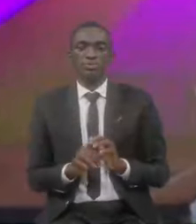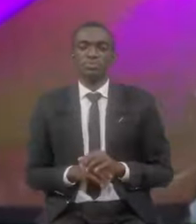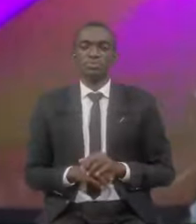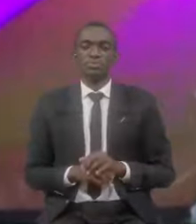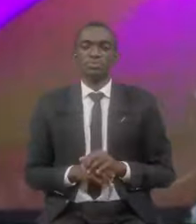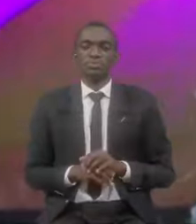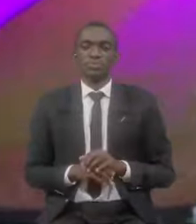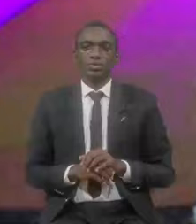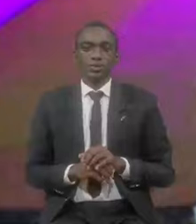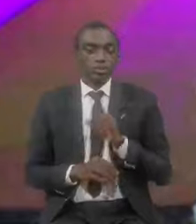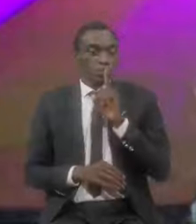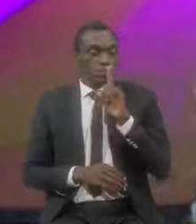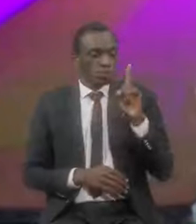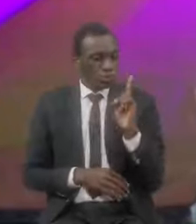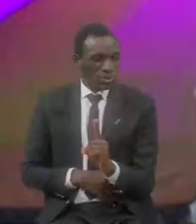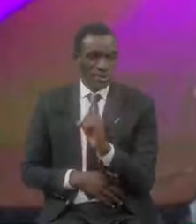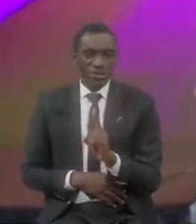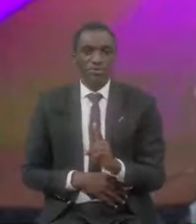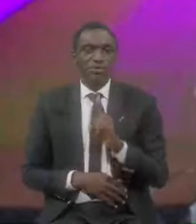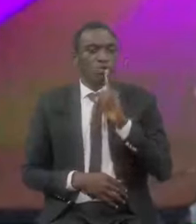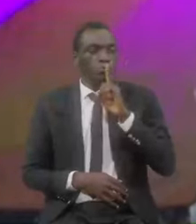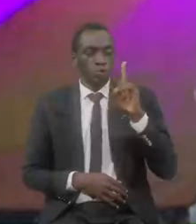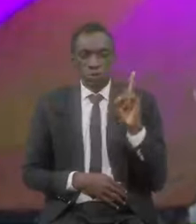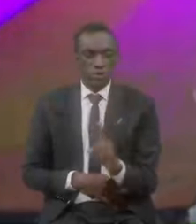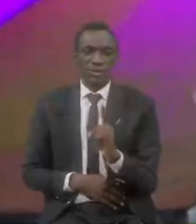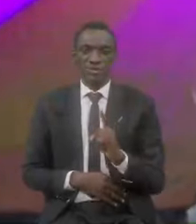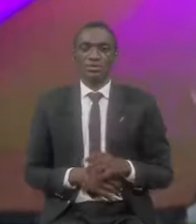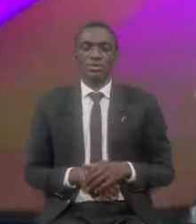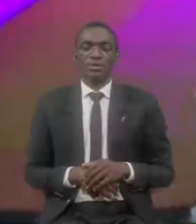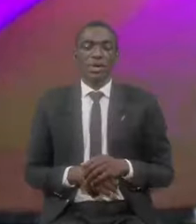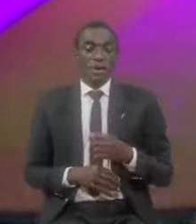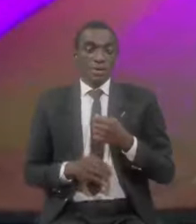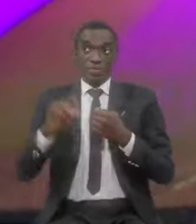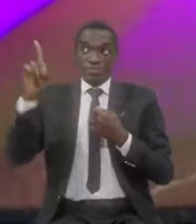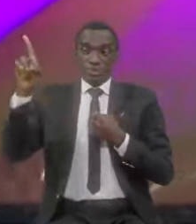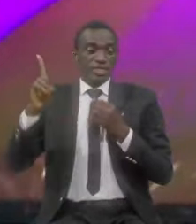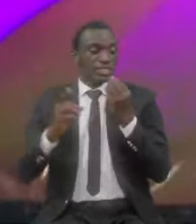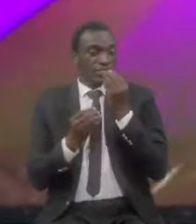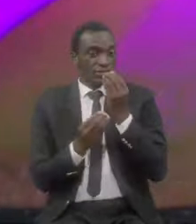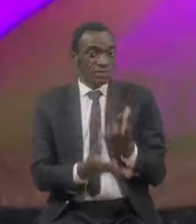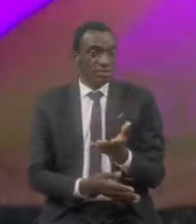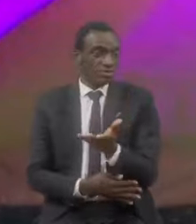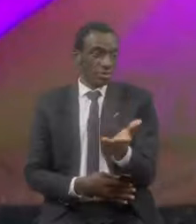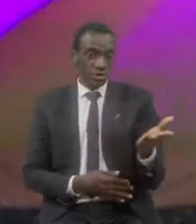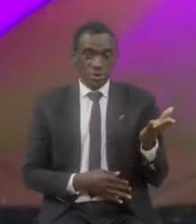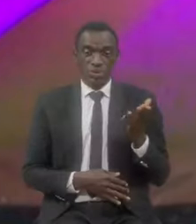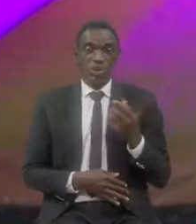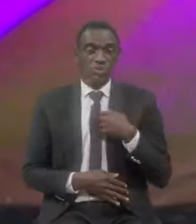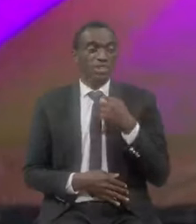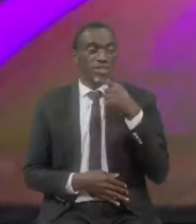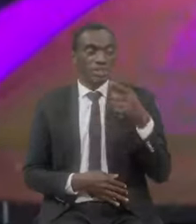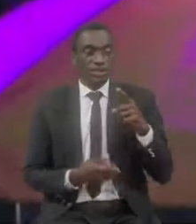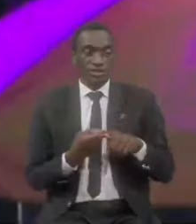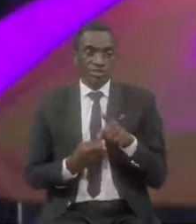m'interrogerez plus sur rien. En vérité, certainement, certainement, je vous